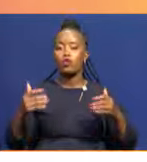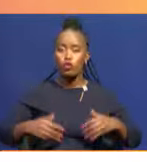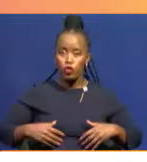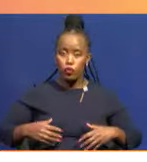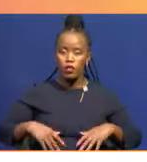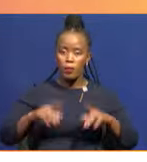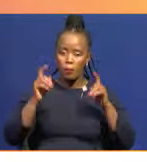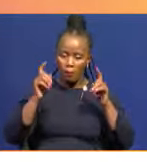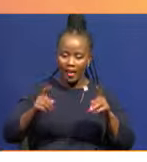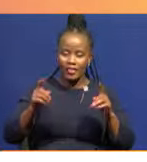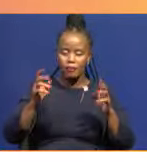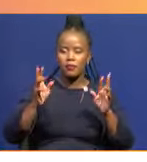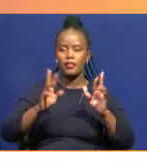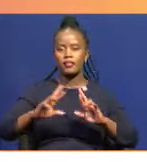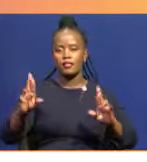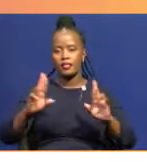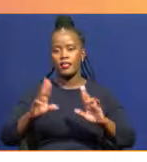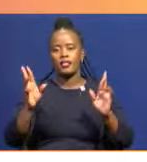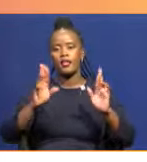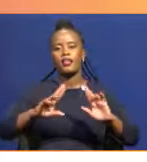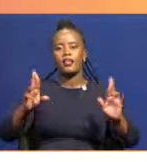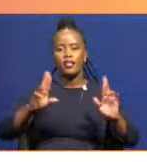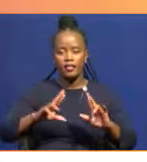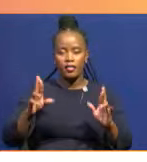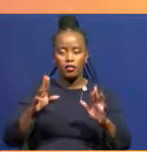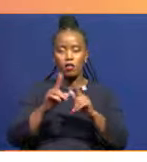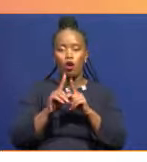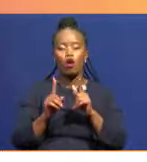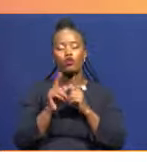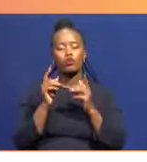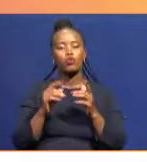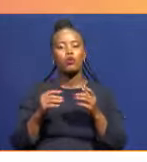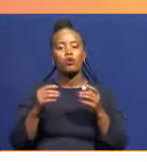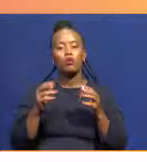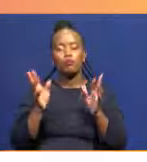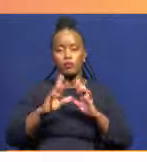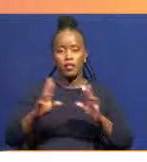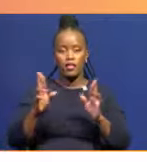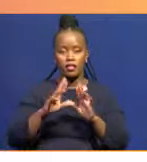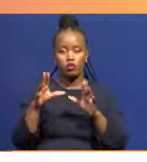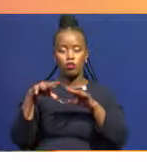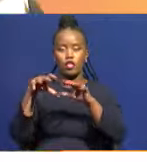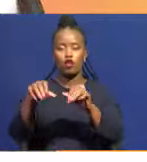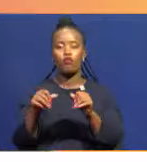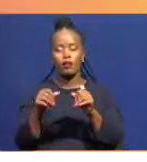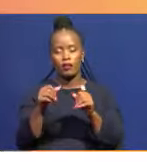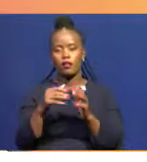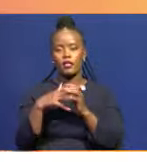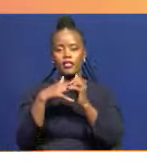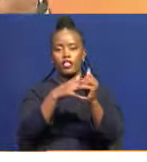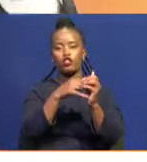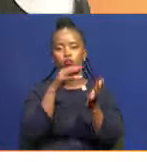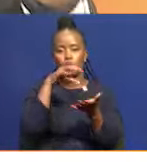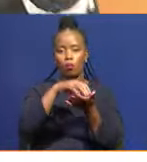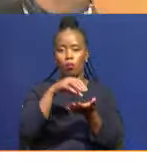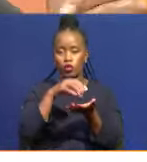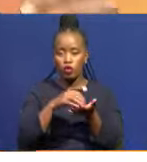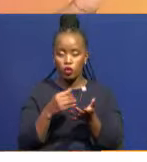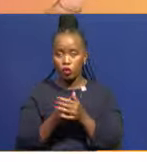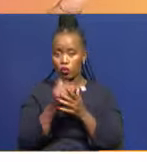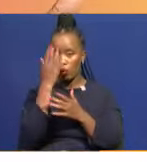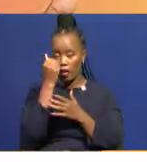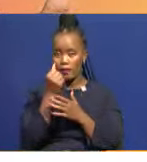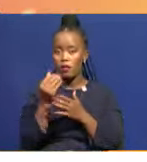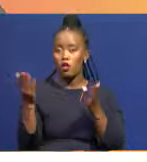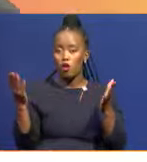tunavaa tujitokeze. Pia tujitokeze kwa nafasi za uongozi. Ni vizuri tukue hapa ili mahali